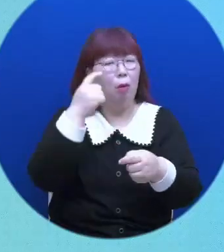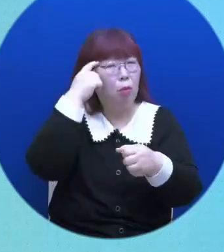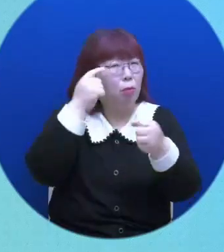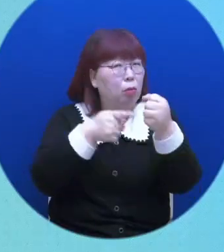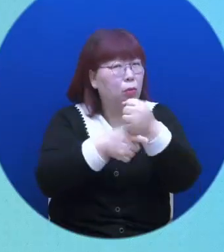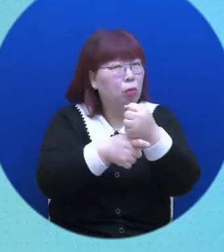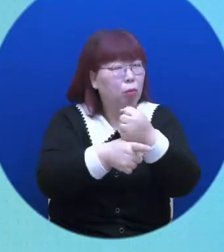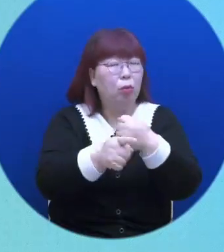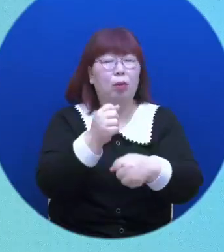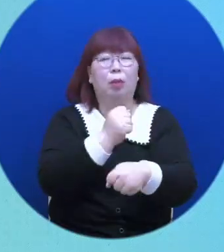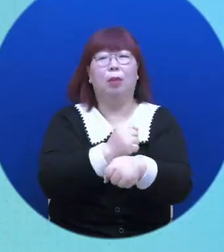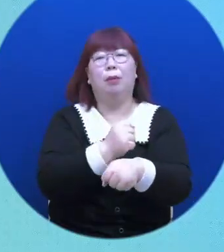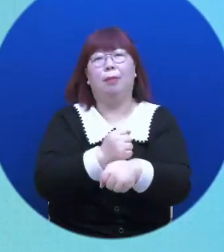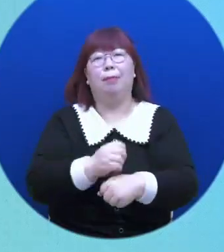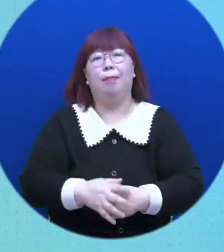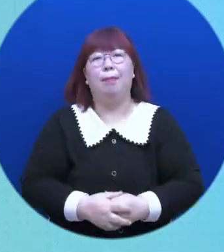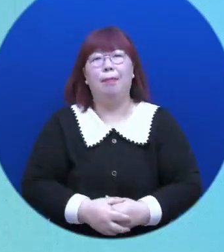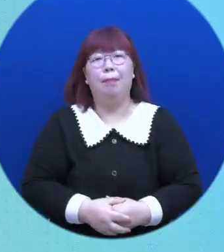거죠.